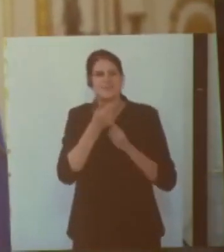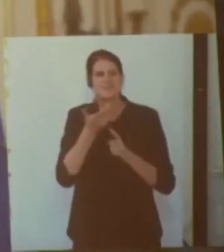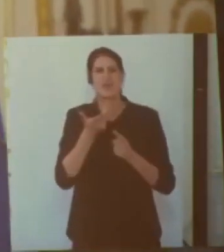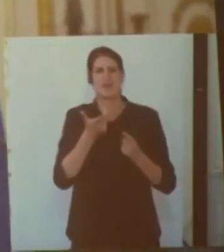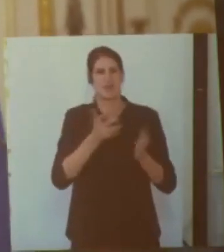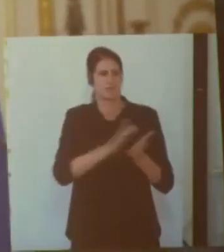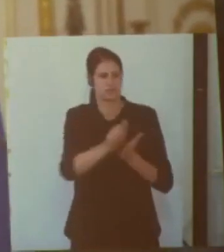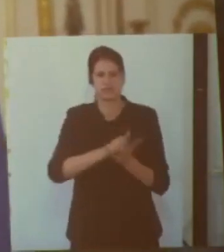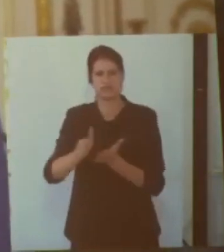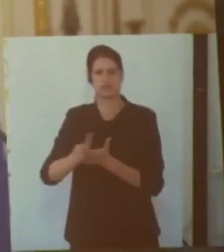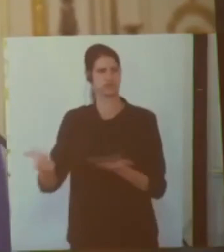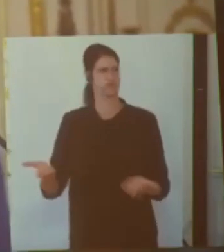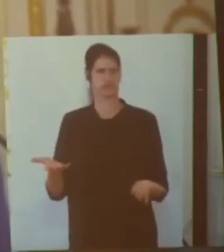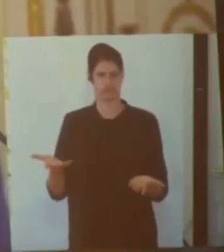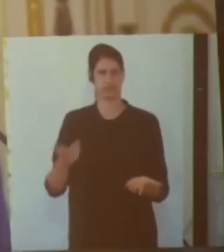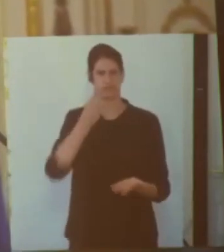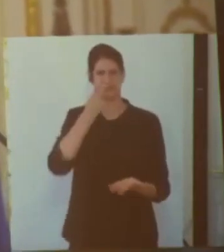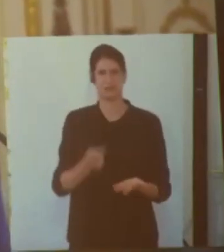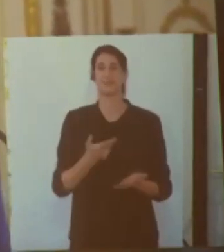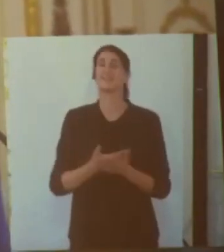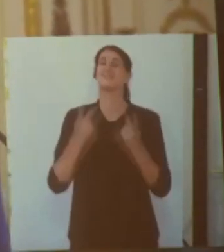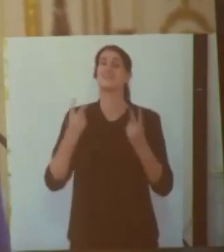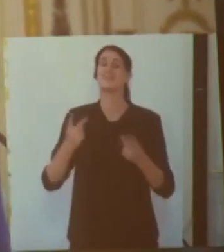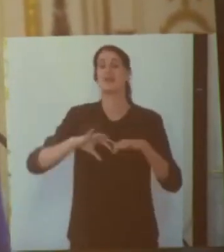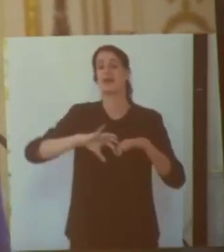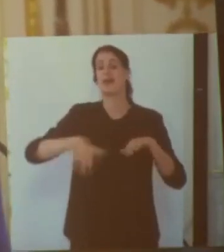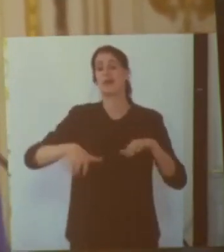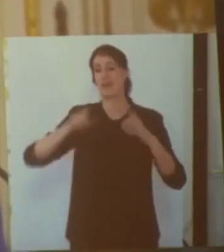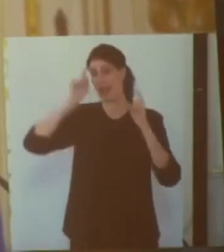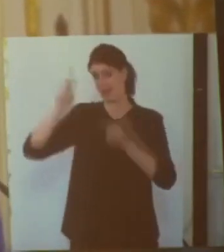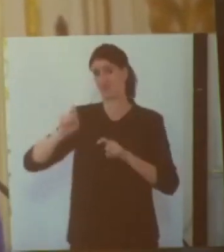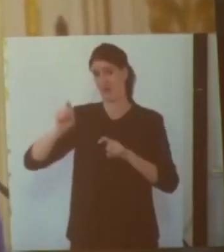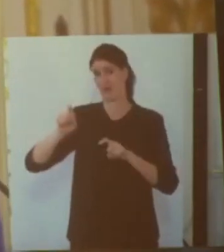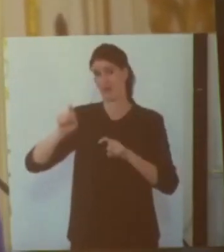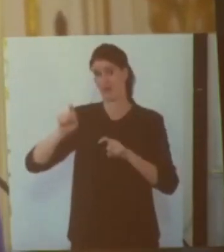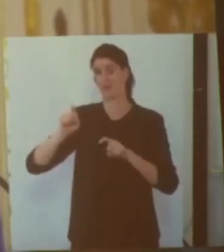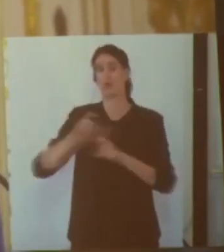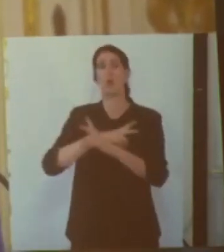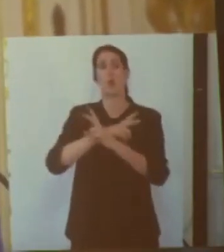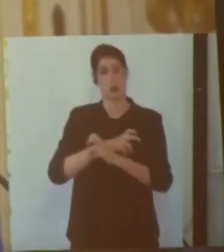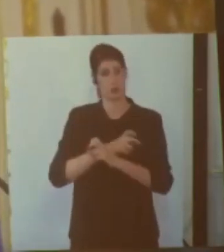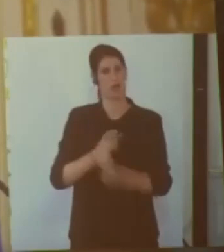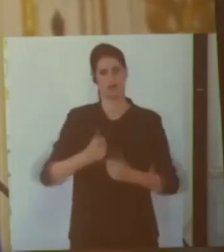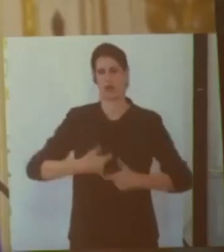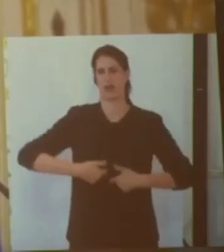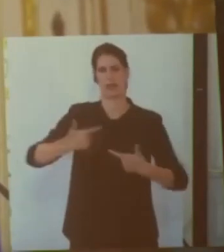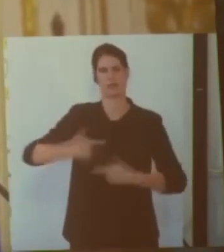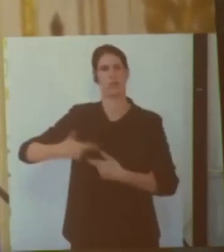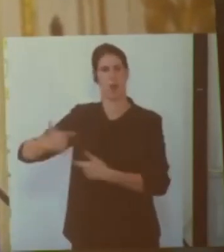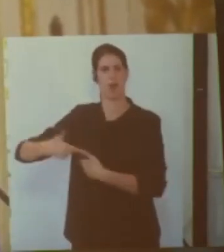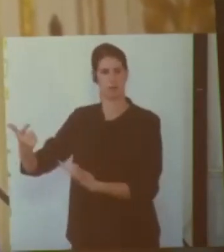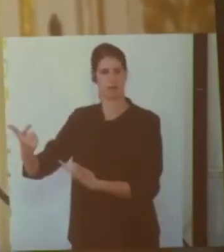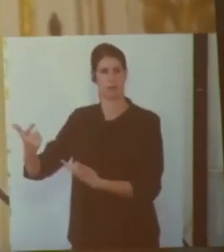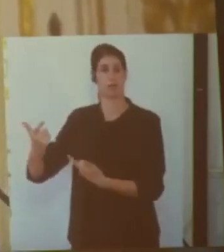stabile regionale Versorgung ist. Österreich ist ein exportorientiertes Land und das wird auch